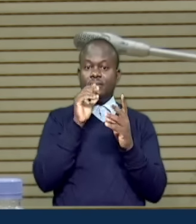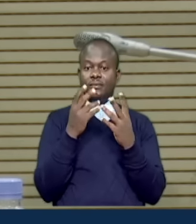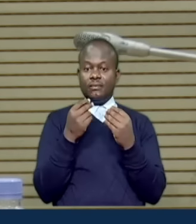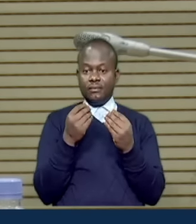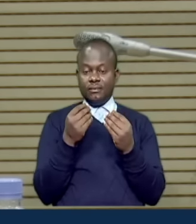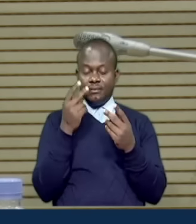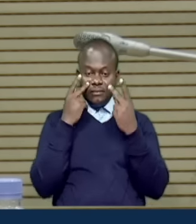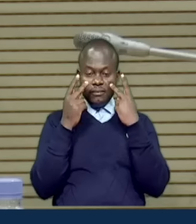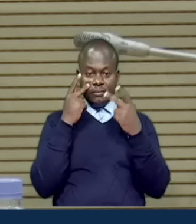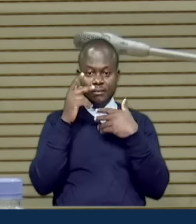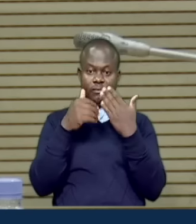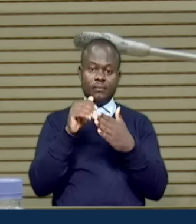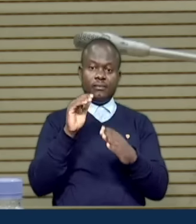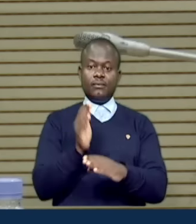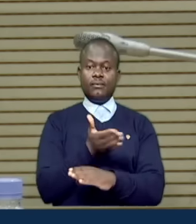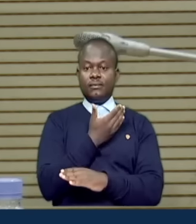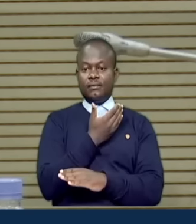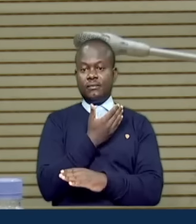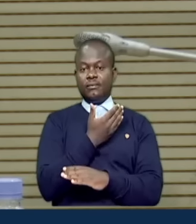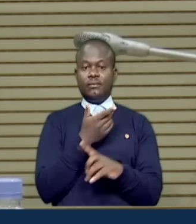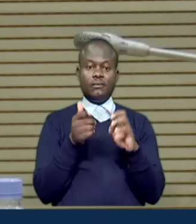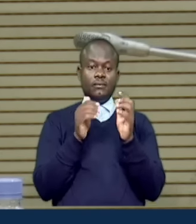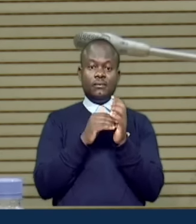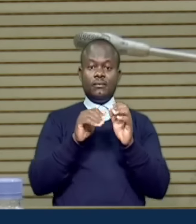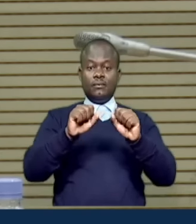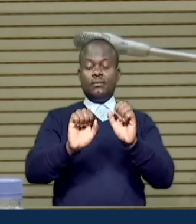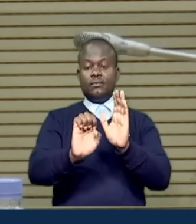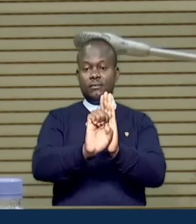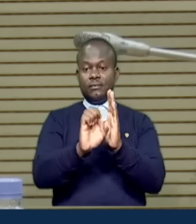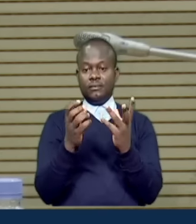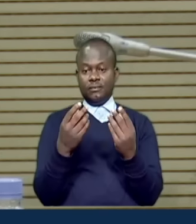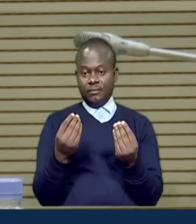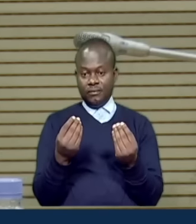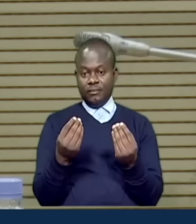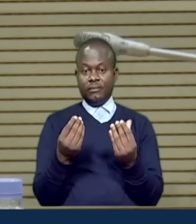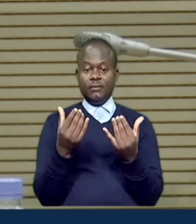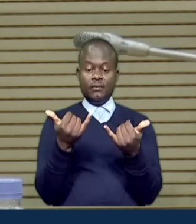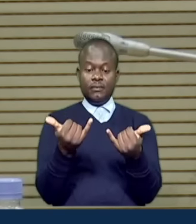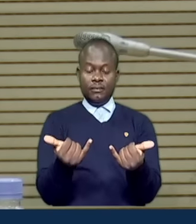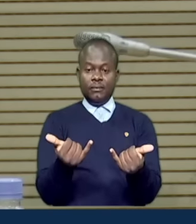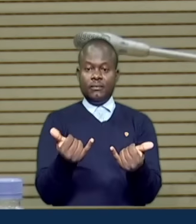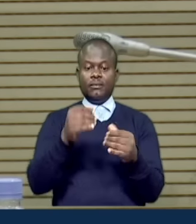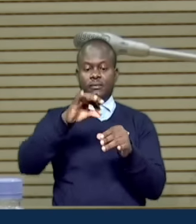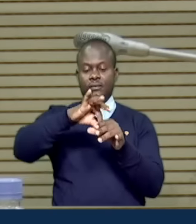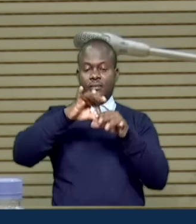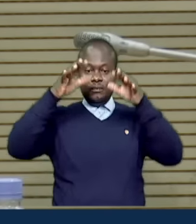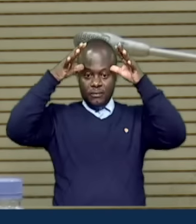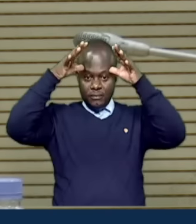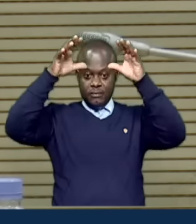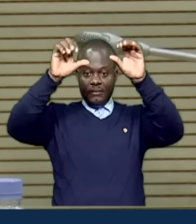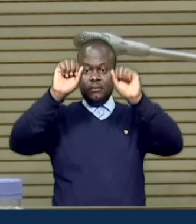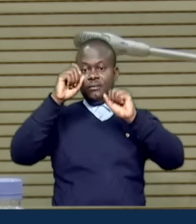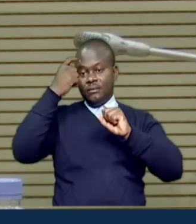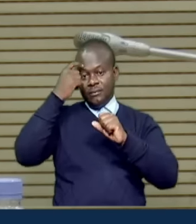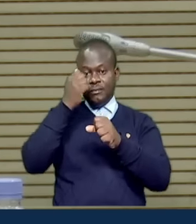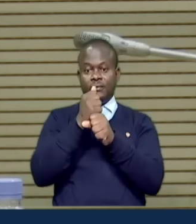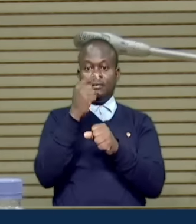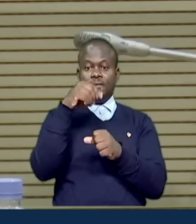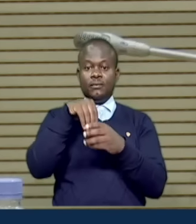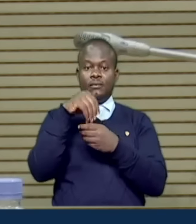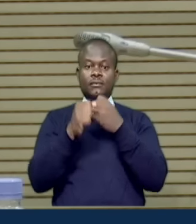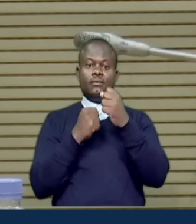kikaba cyakurwaho. Aha twafata urugero rworoshye ubu ngubu amatora ya Perezida wa Repubulika yakorwaga rimwe mu myaka